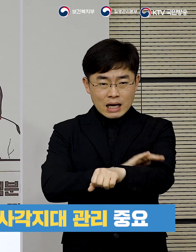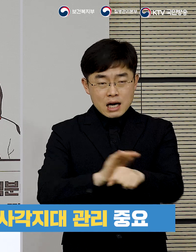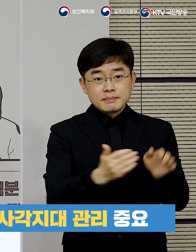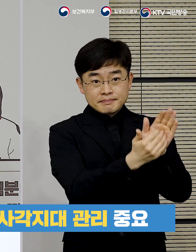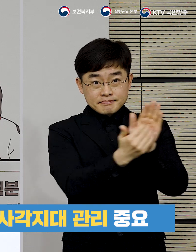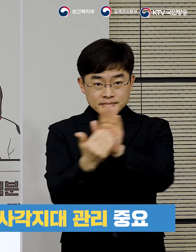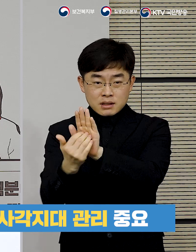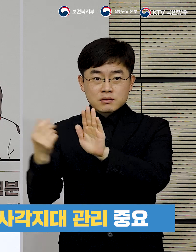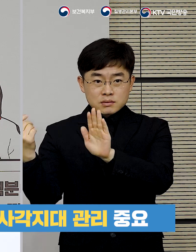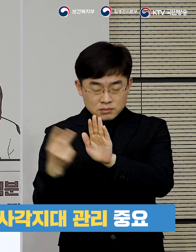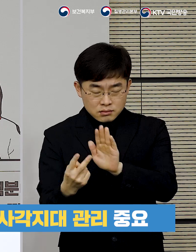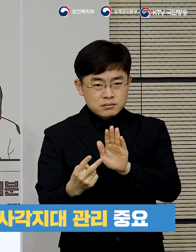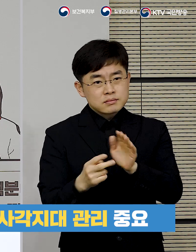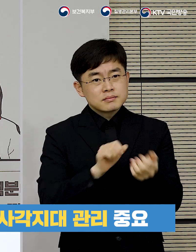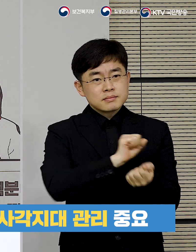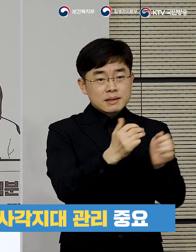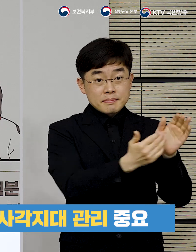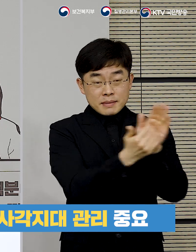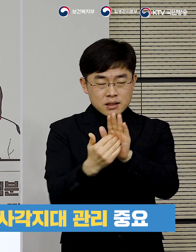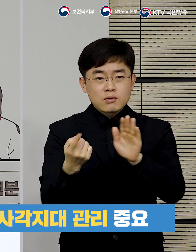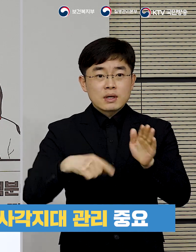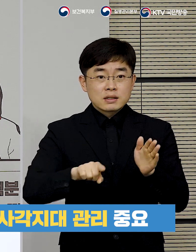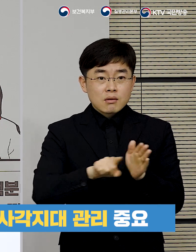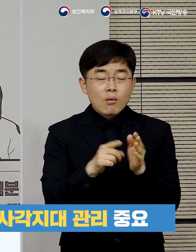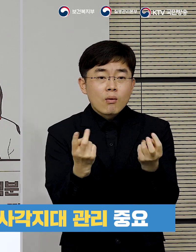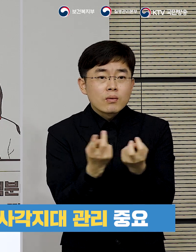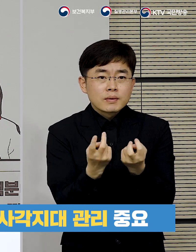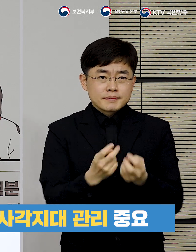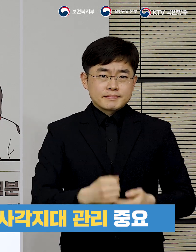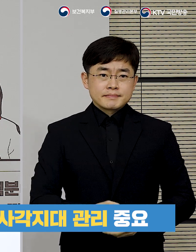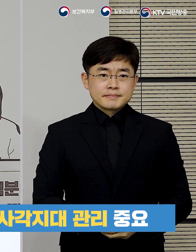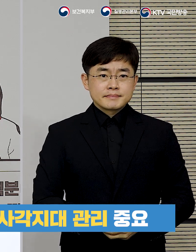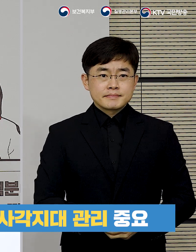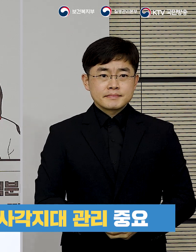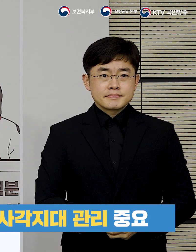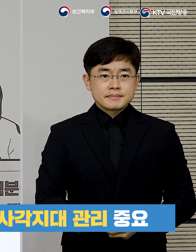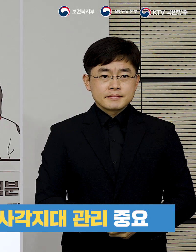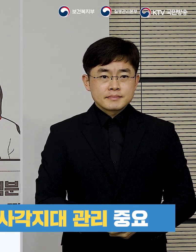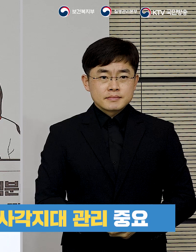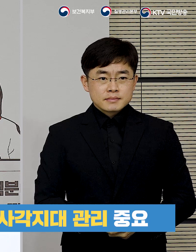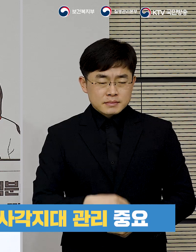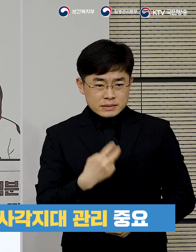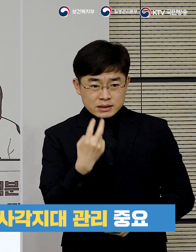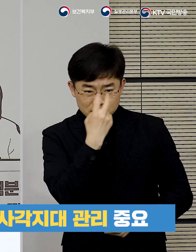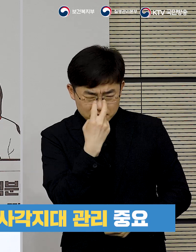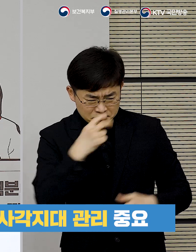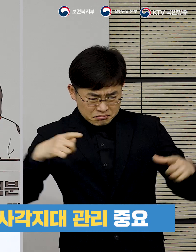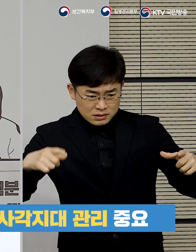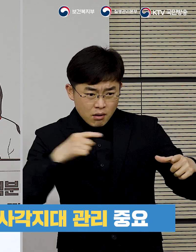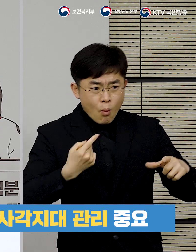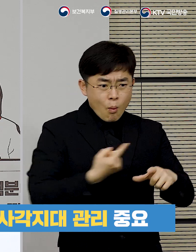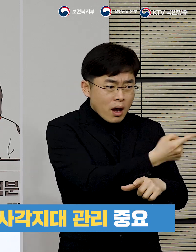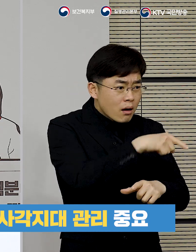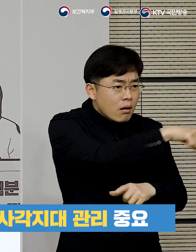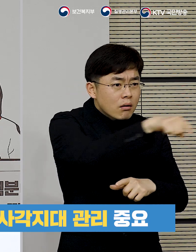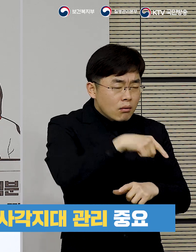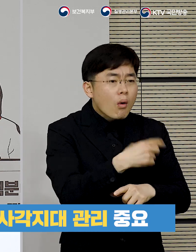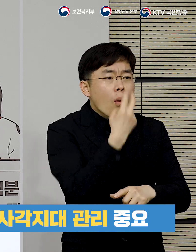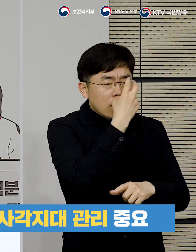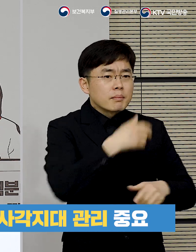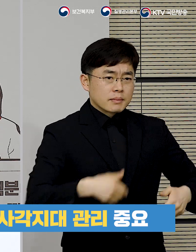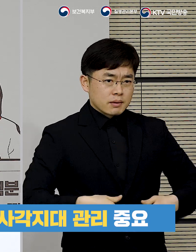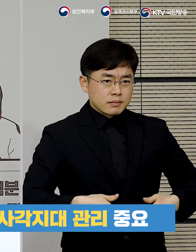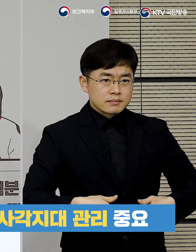코로나19를 안정적으로 관리하고 집단 감염 발생 가능성을 조기에 차단하기 위해서는 방역 사각지대에